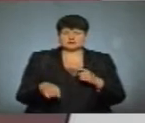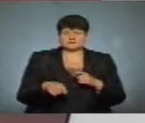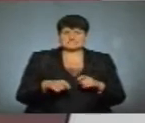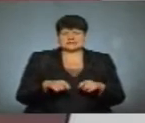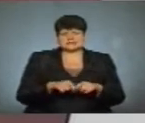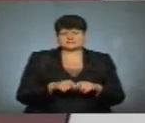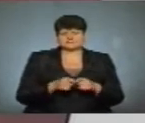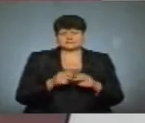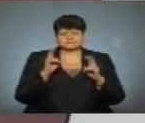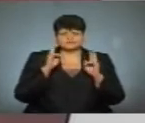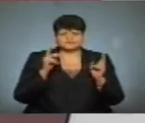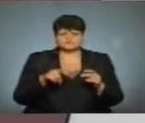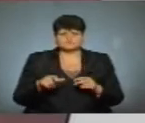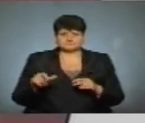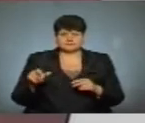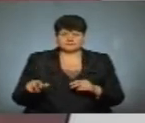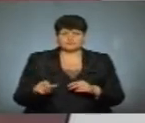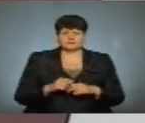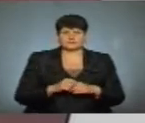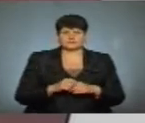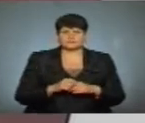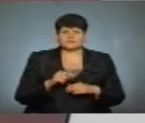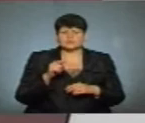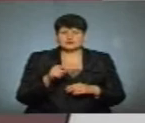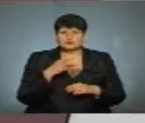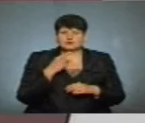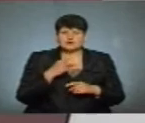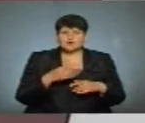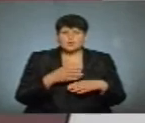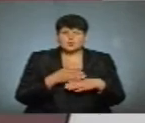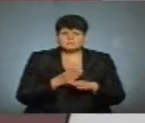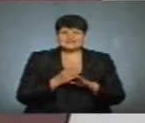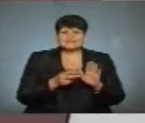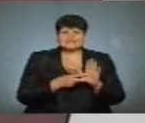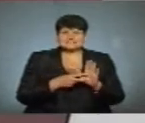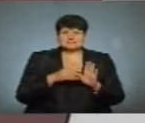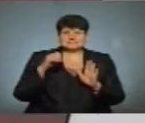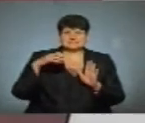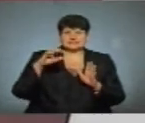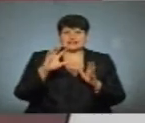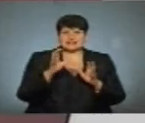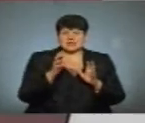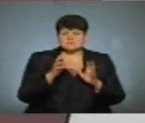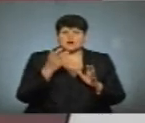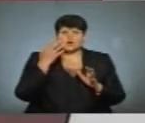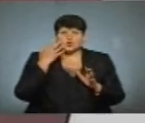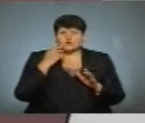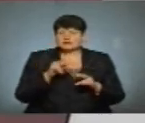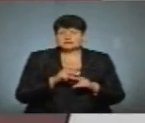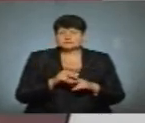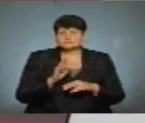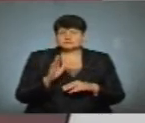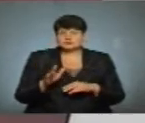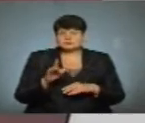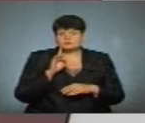управління житлово-комунального господарства Микола Трач. За його словами, розбили 7 світлодіодних ламп. Коли фонтан відремонтують, поки